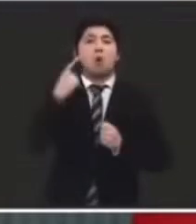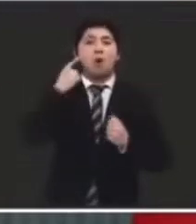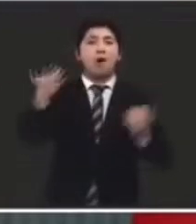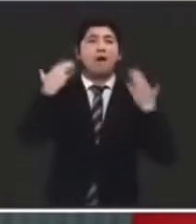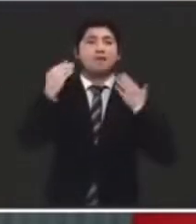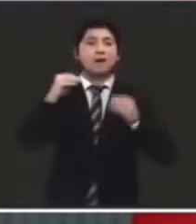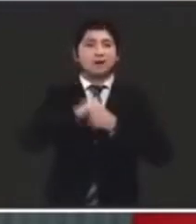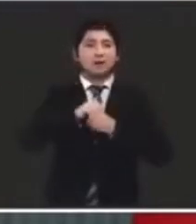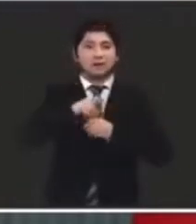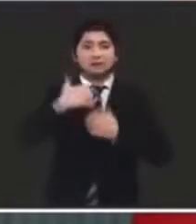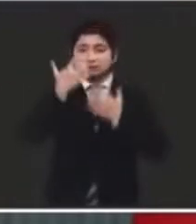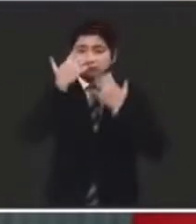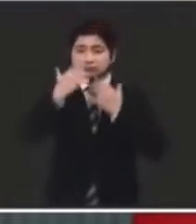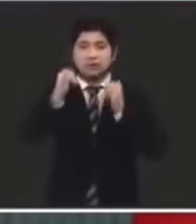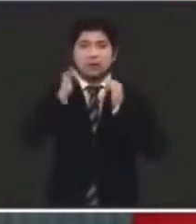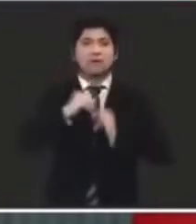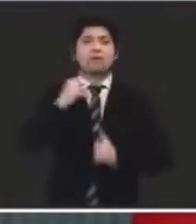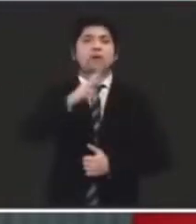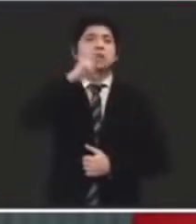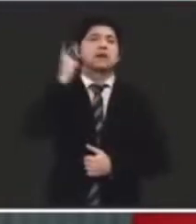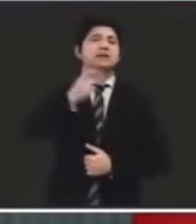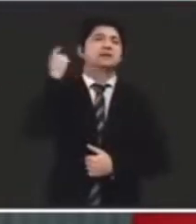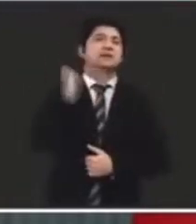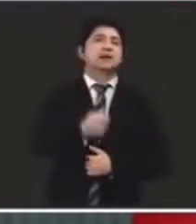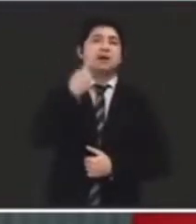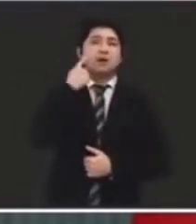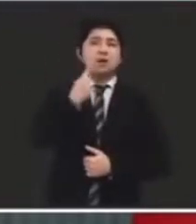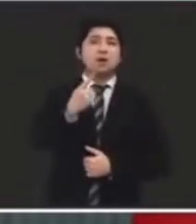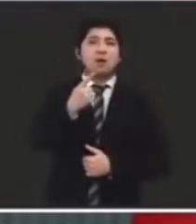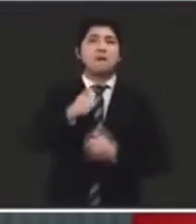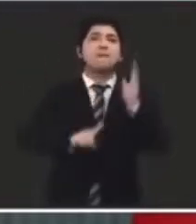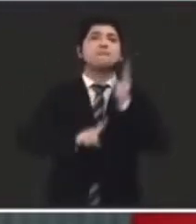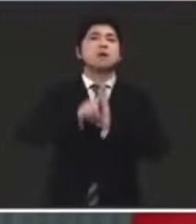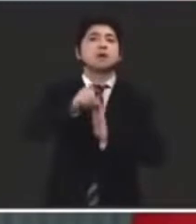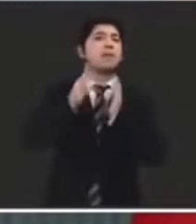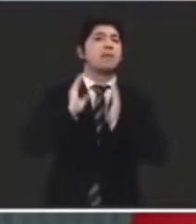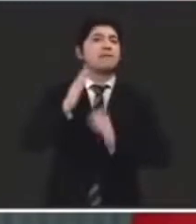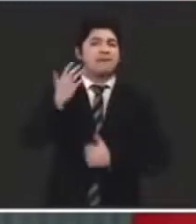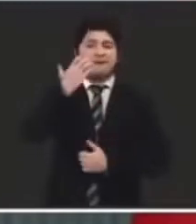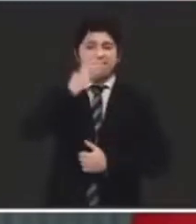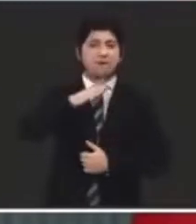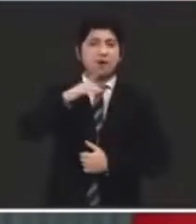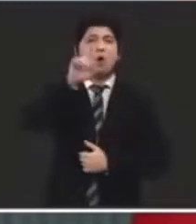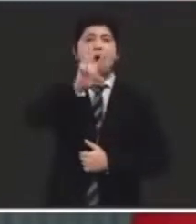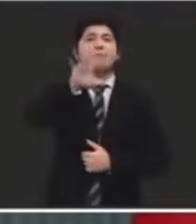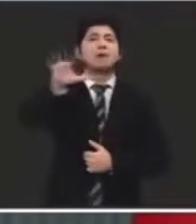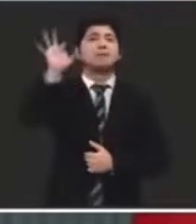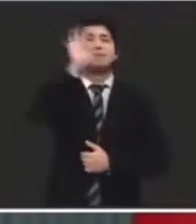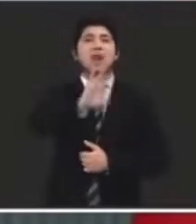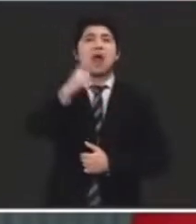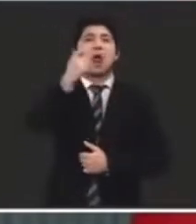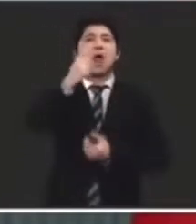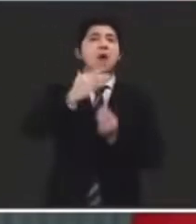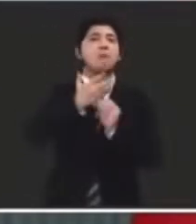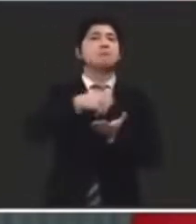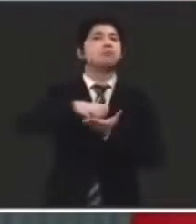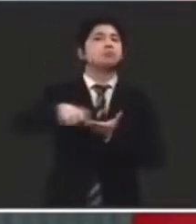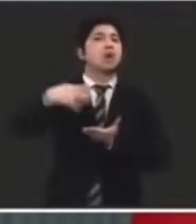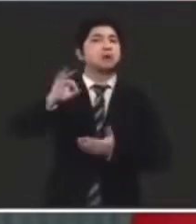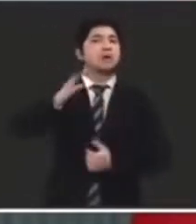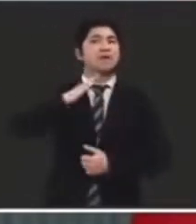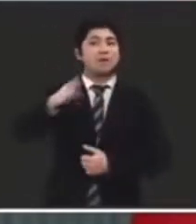huzuruna kavuşturmakta kararlıyız başarı ile süren 15 milyar lira bütçeye sahip